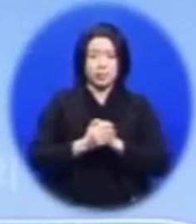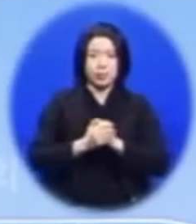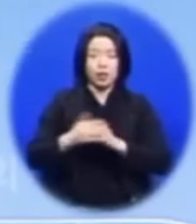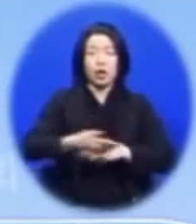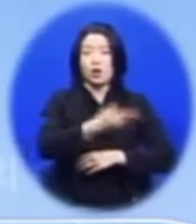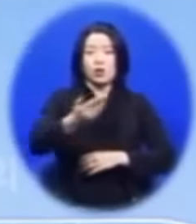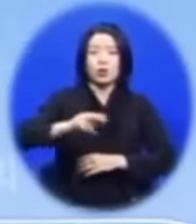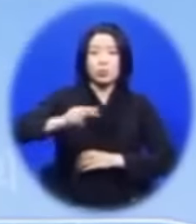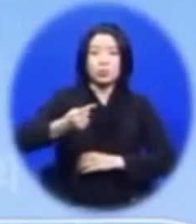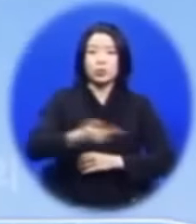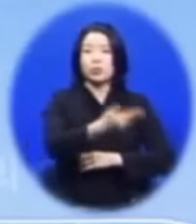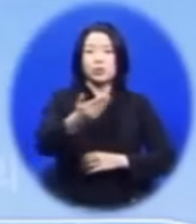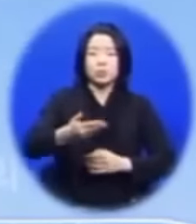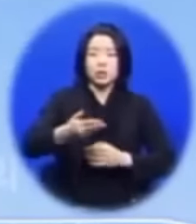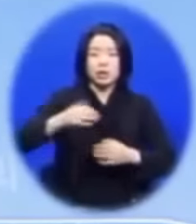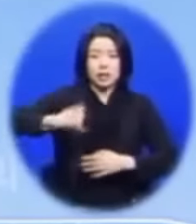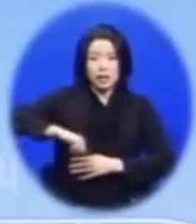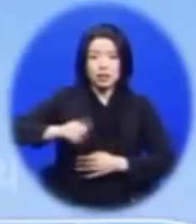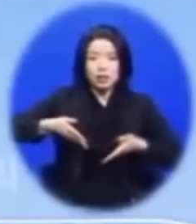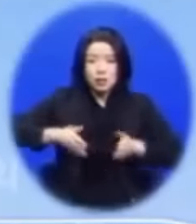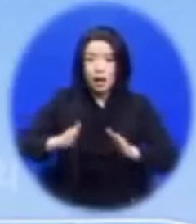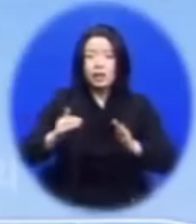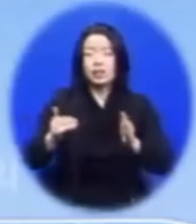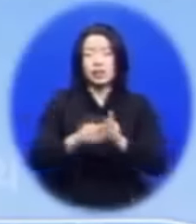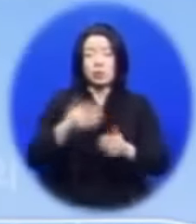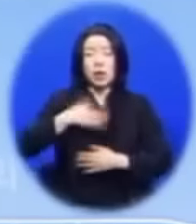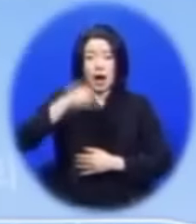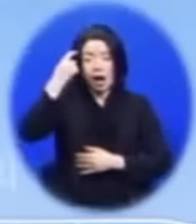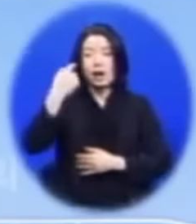여러분의 자녀를 낳았으니까 아시잖아요 그러니까 여러분의